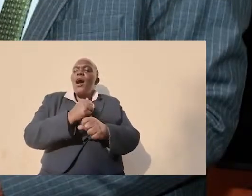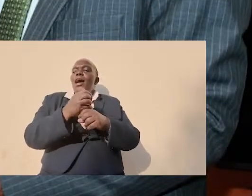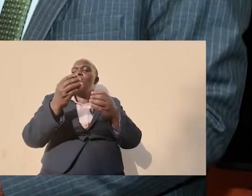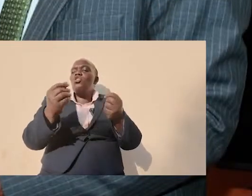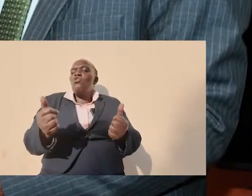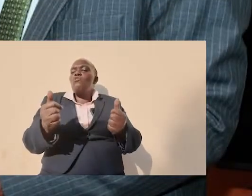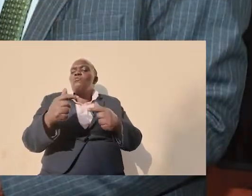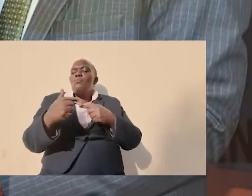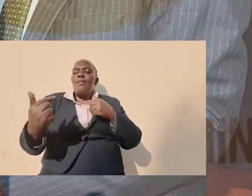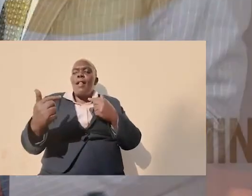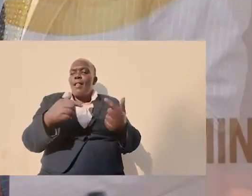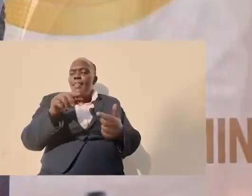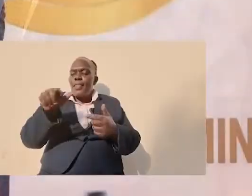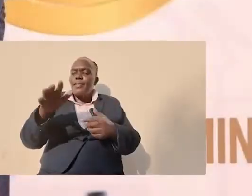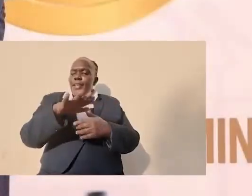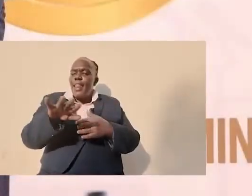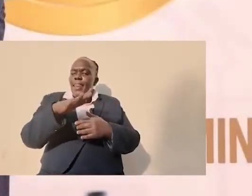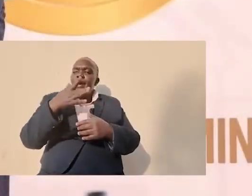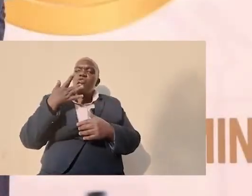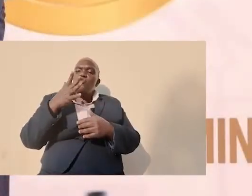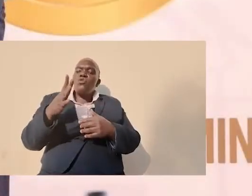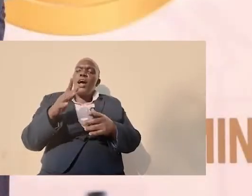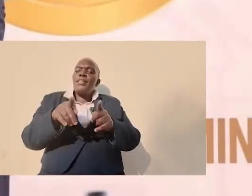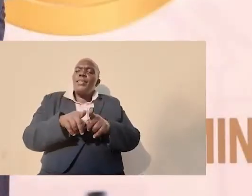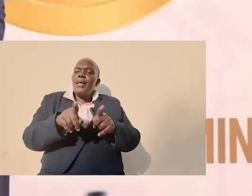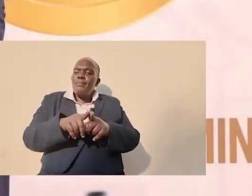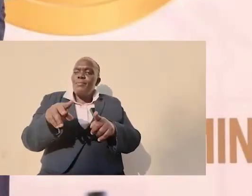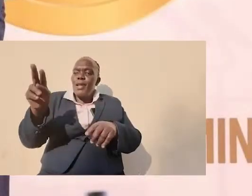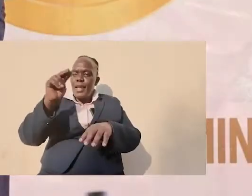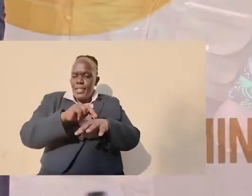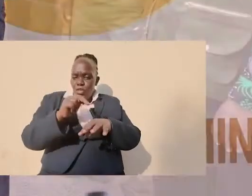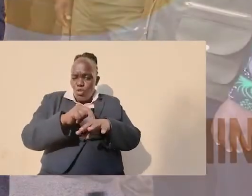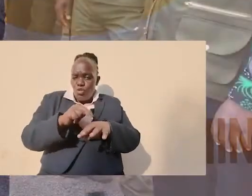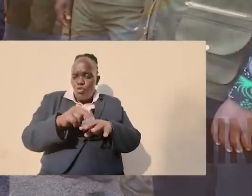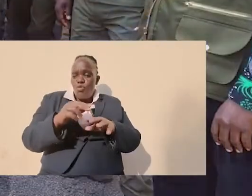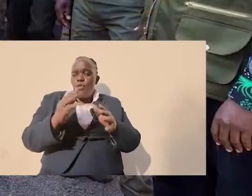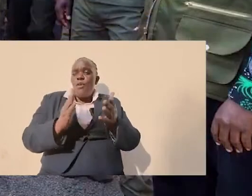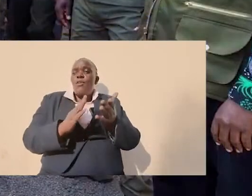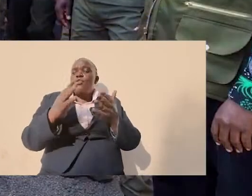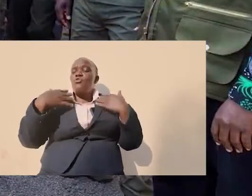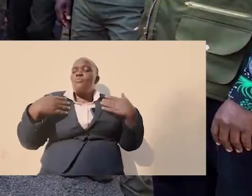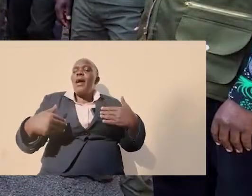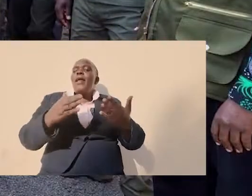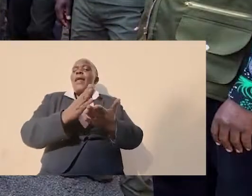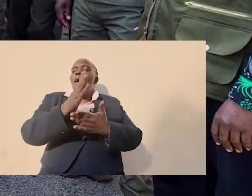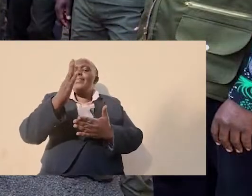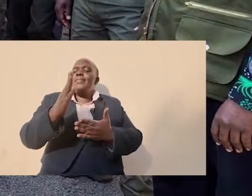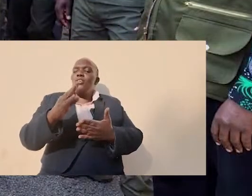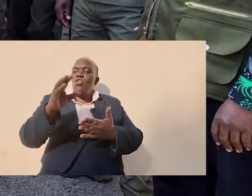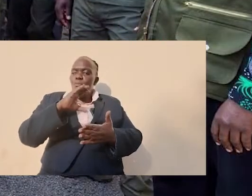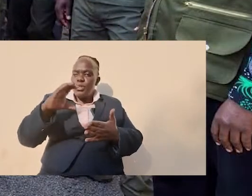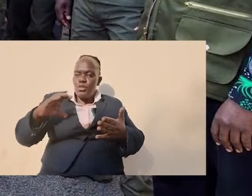za binadamu. Ni mwisho wa taarifa zetu za wiki hii. Tukutane tena wiki ijayo.